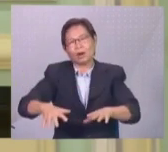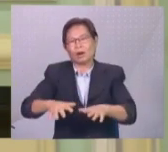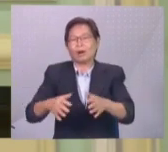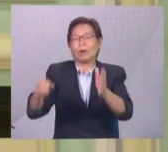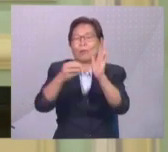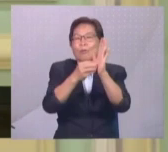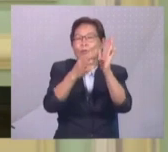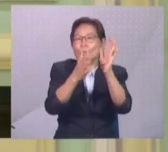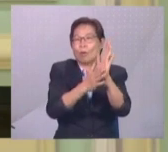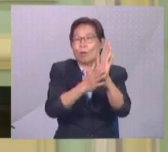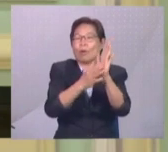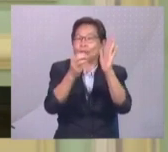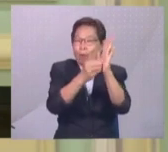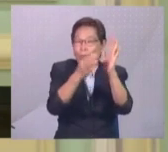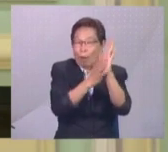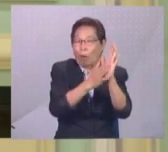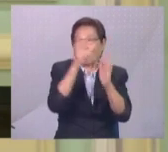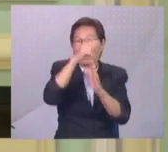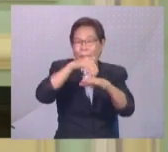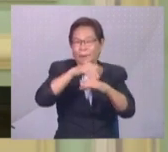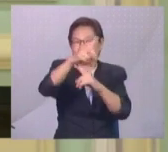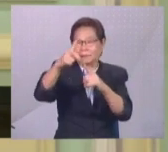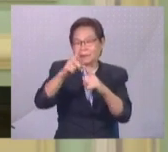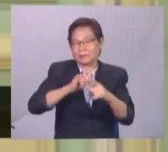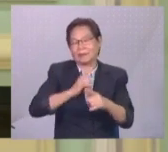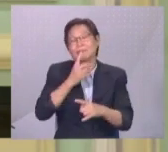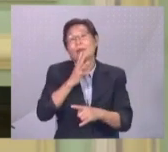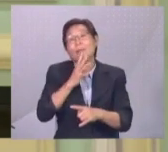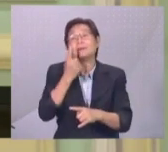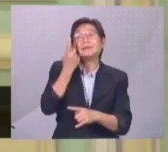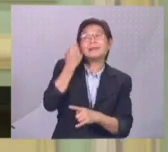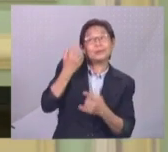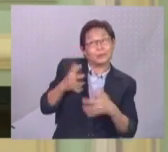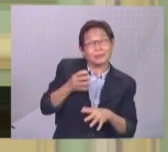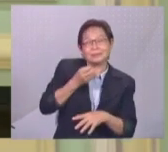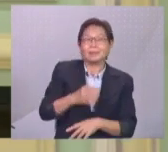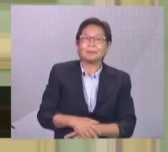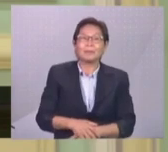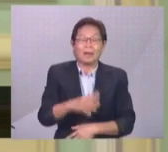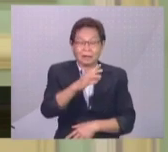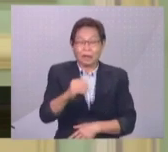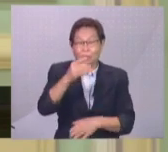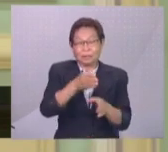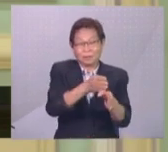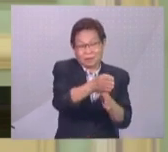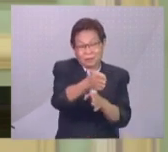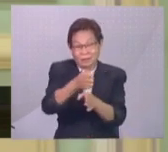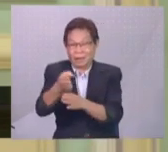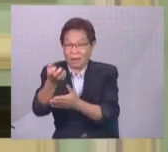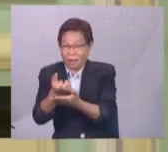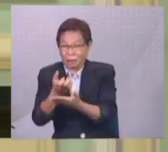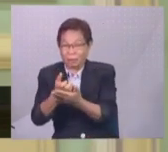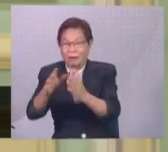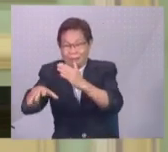diwartakan oleh kerajaan pada tari-tari Hyang sayanya tekan sebentar tadi mana kali untuk sektor-sektor ekonomi